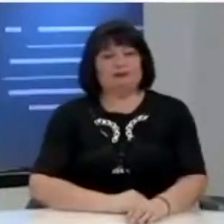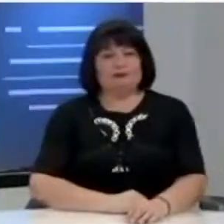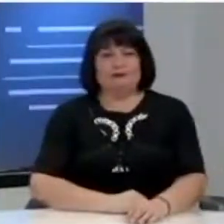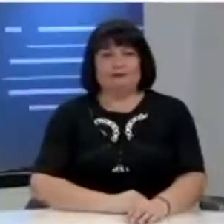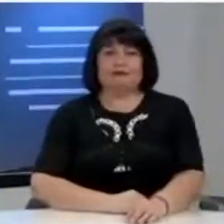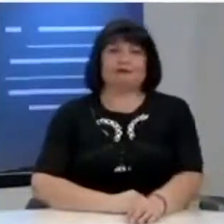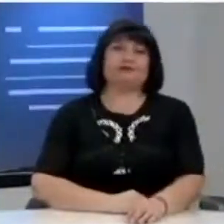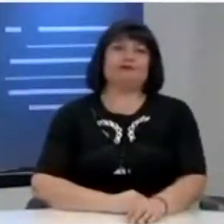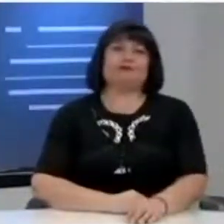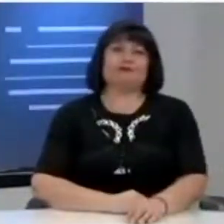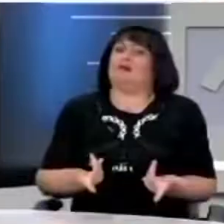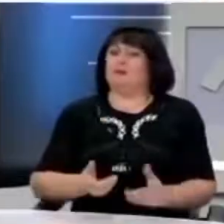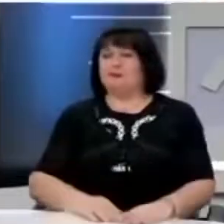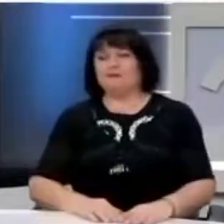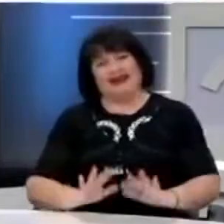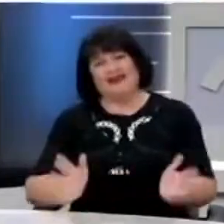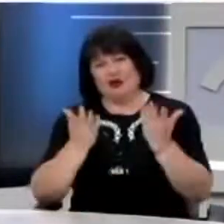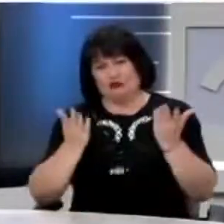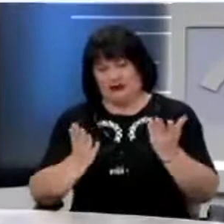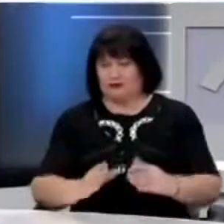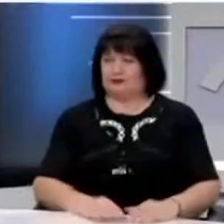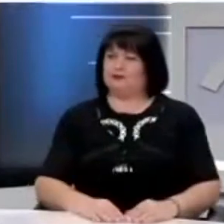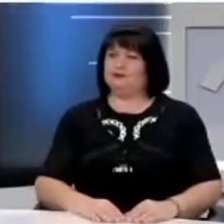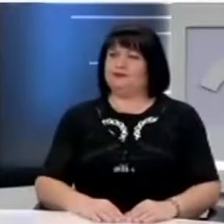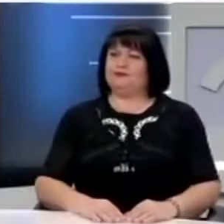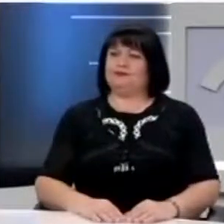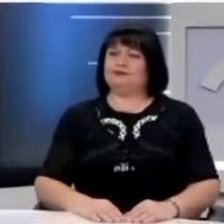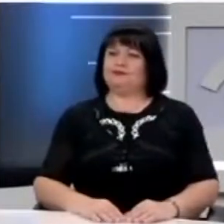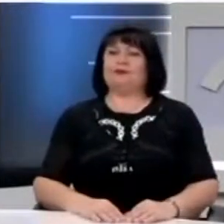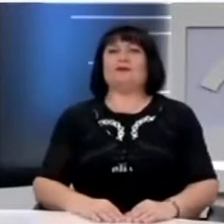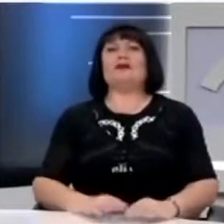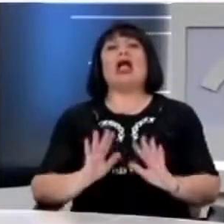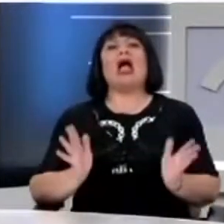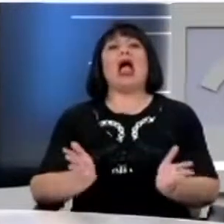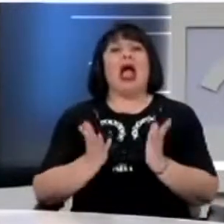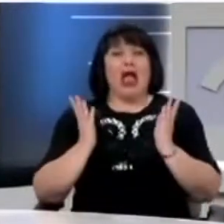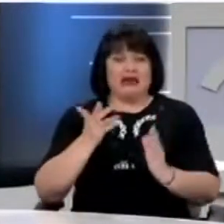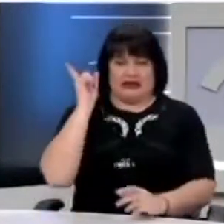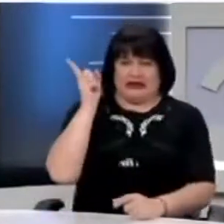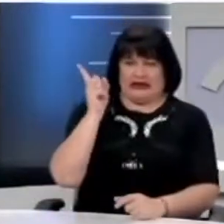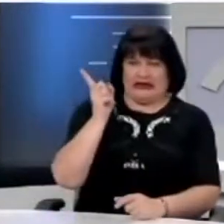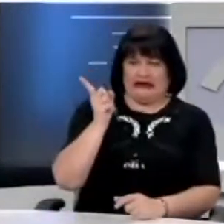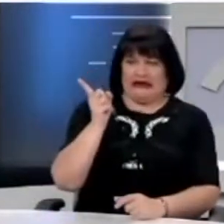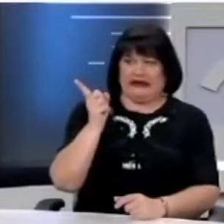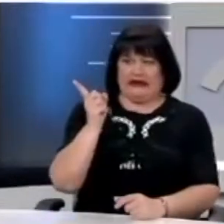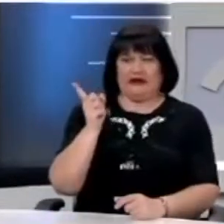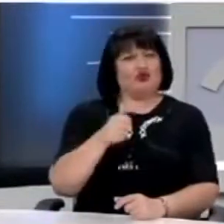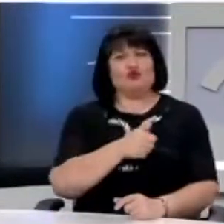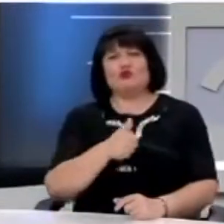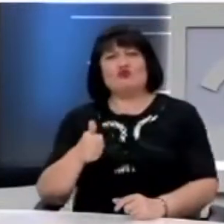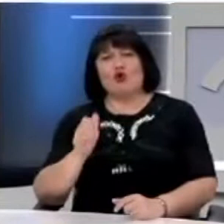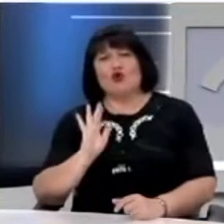ως απαρχή τον αριθμό των μετακλητών υπαλλήλων. Αν σας ασκήθηκε μία κριτική, δεν αφορούσε